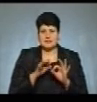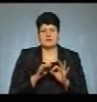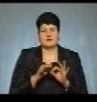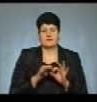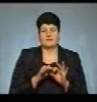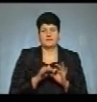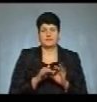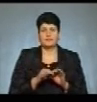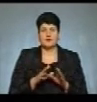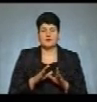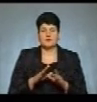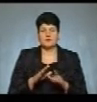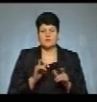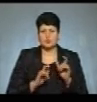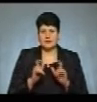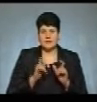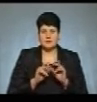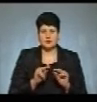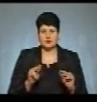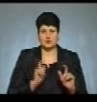даними, це тими, які вже нам